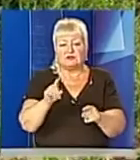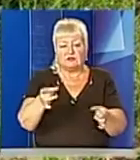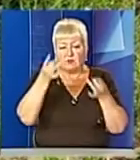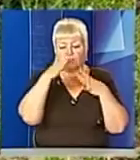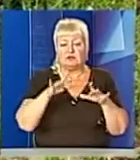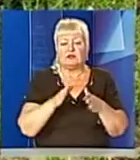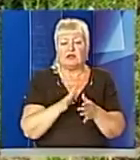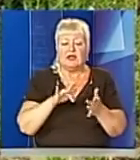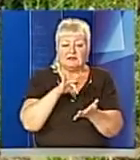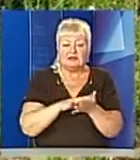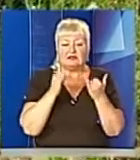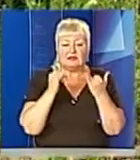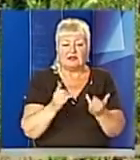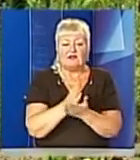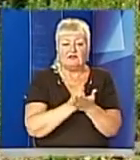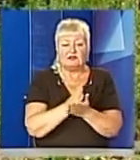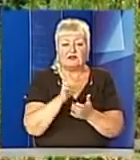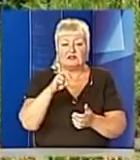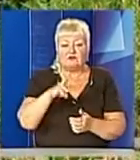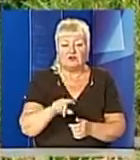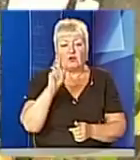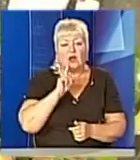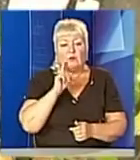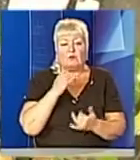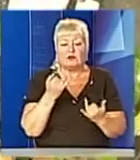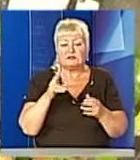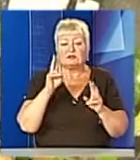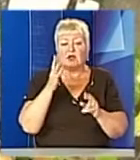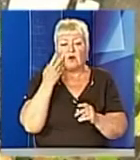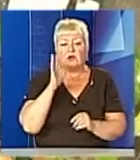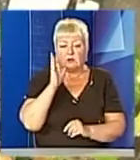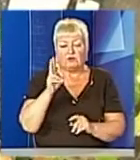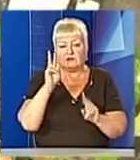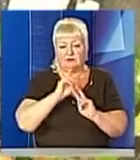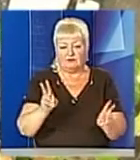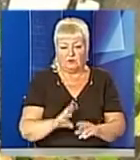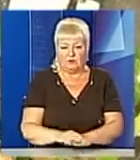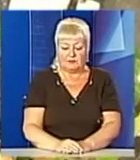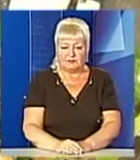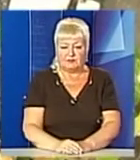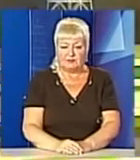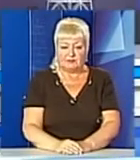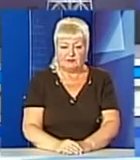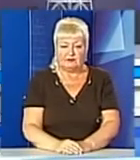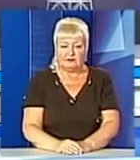ветеранів АТО або ж музей. Однак коли це буде, поки невідомо. Віталій Гамадин, Тарас Фомін, новини.